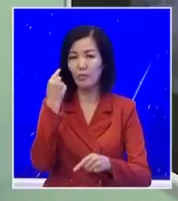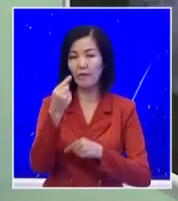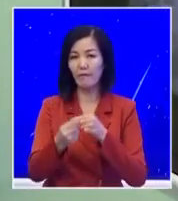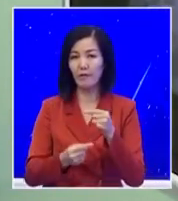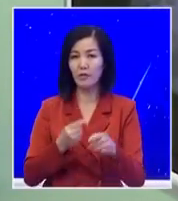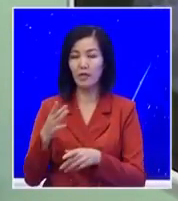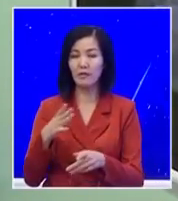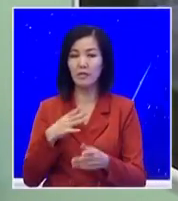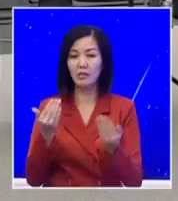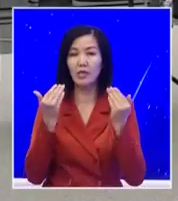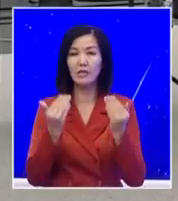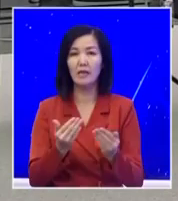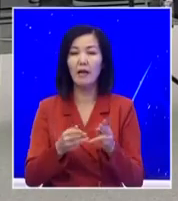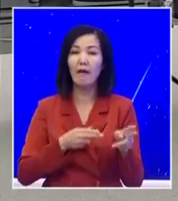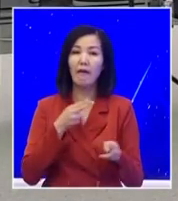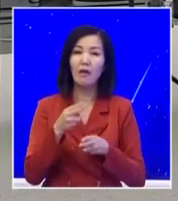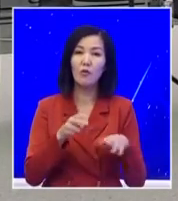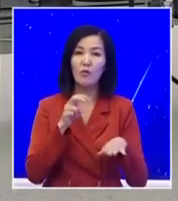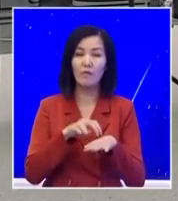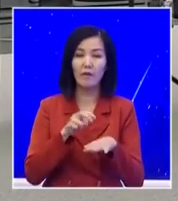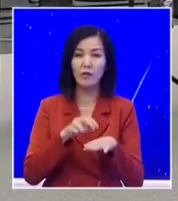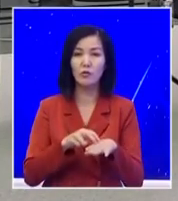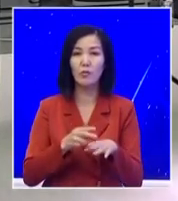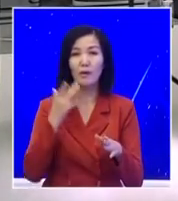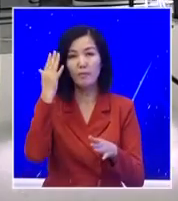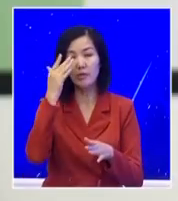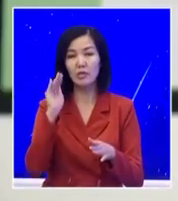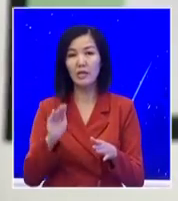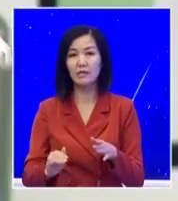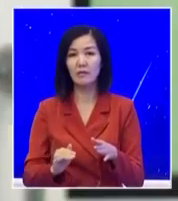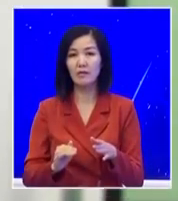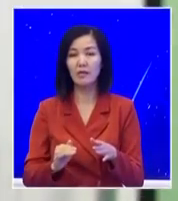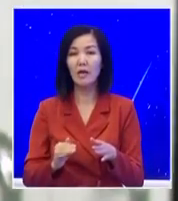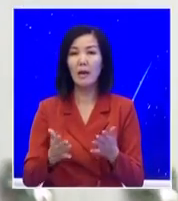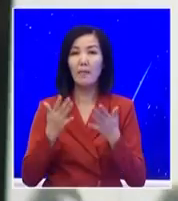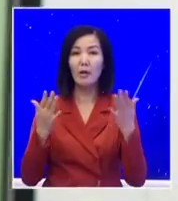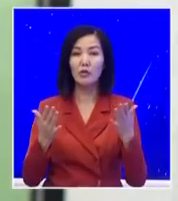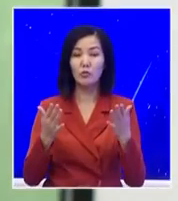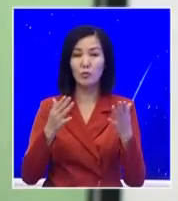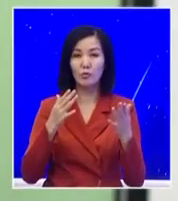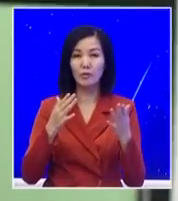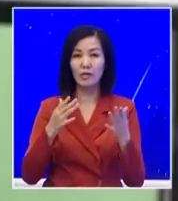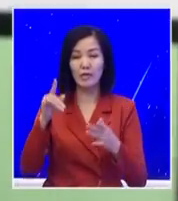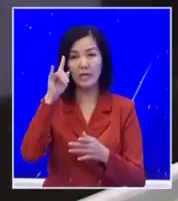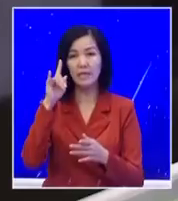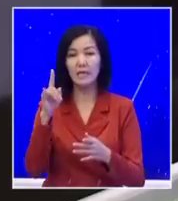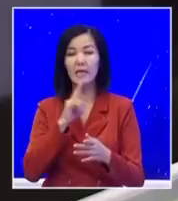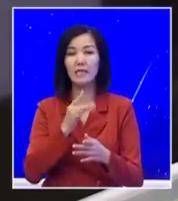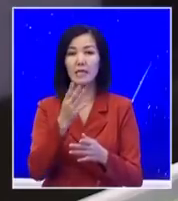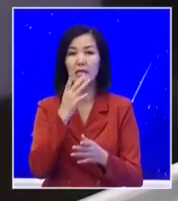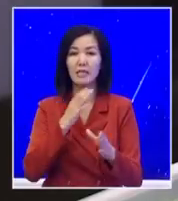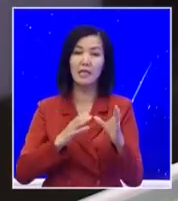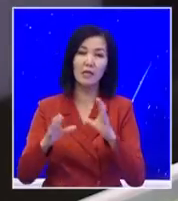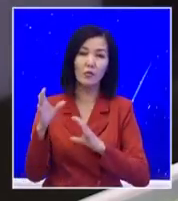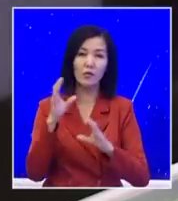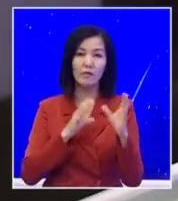врачом, причем непременно хирургом, он мечтал с детства. Осуществить заветные планы помог Казахский национальный университет имени